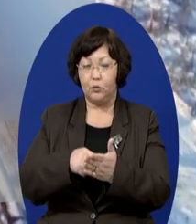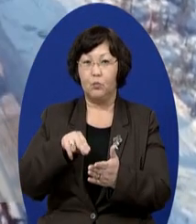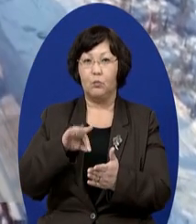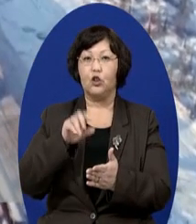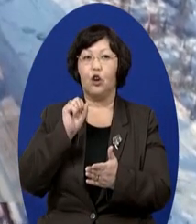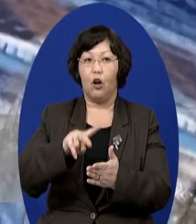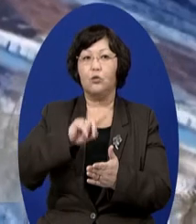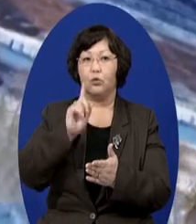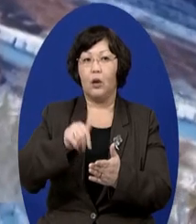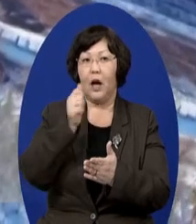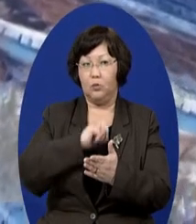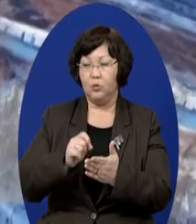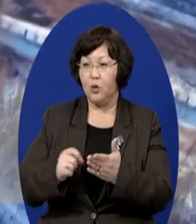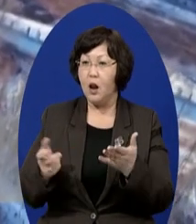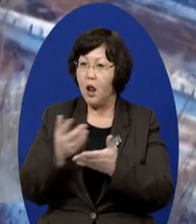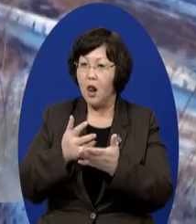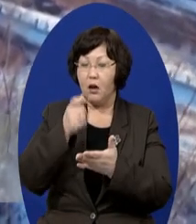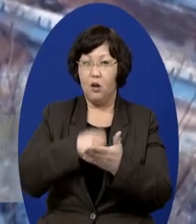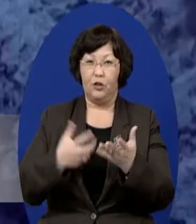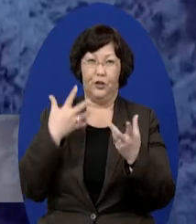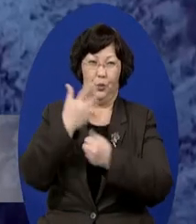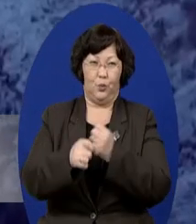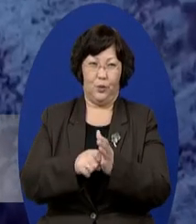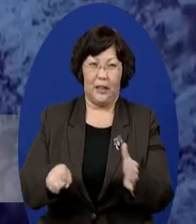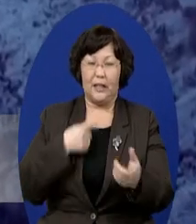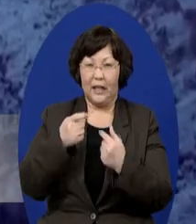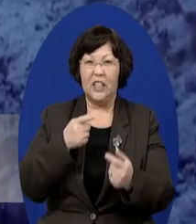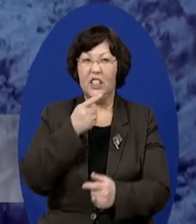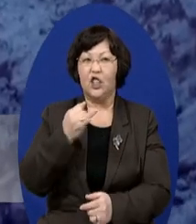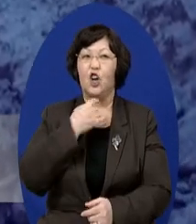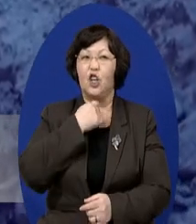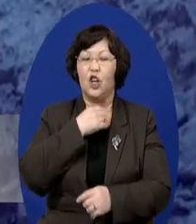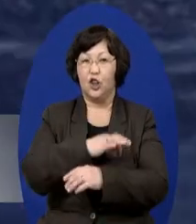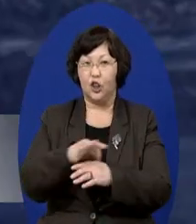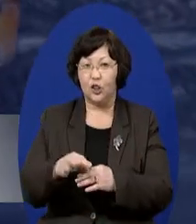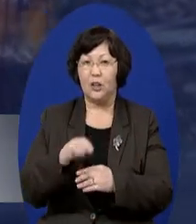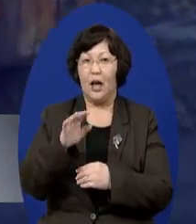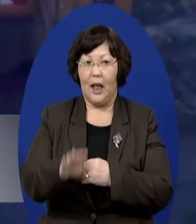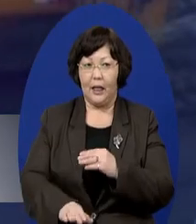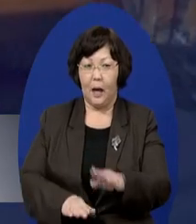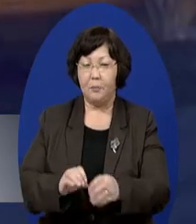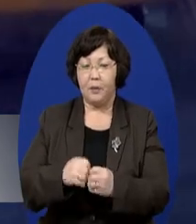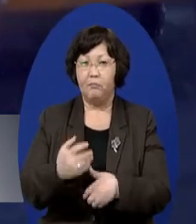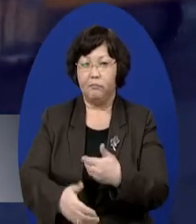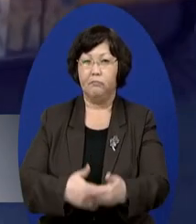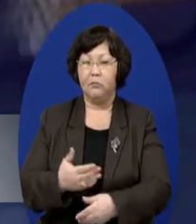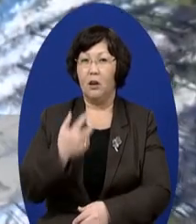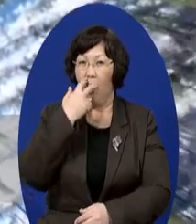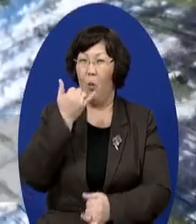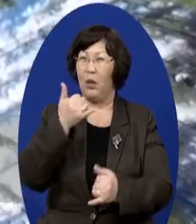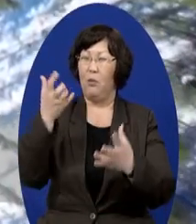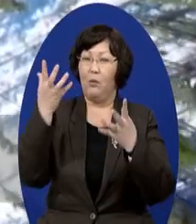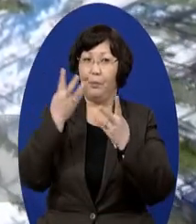үсэг зурхааруулсан. Ингэснээр олон жил ярсан хийн хоолойн төсөл нэг алхмаар урагшилж байна. За ийм байдлаар бид утаанаас